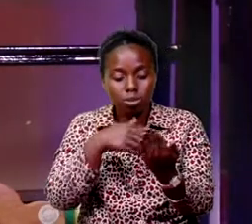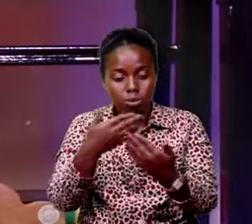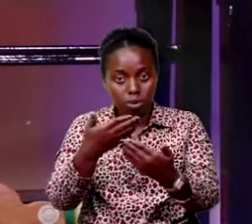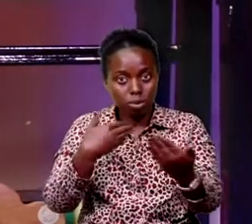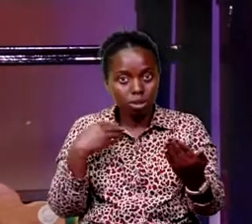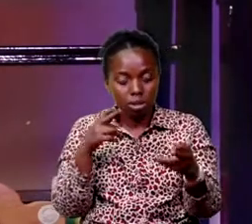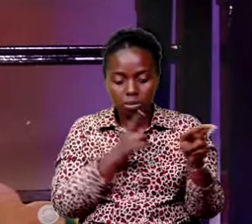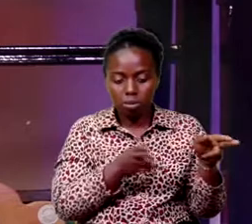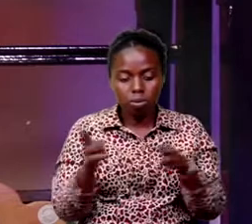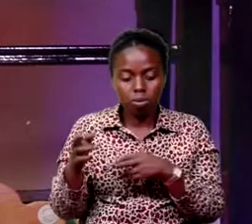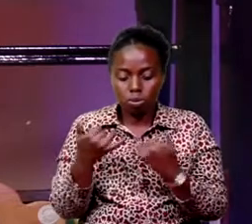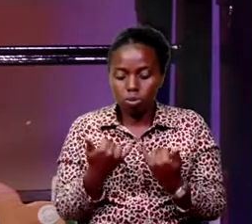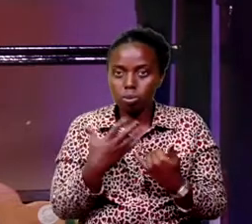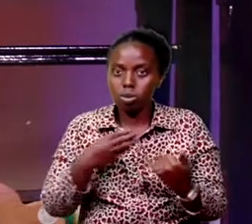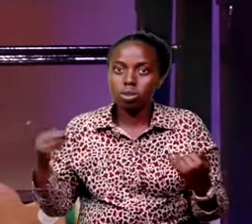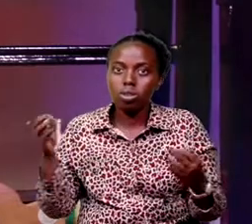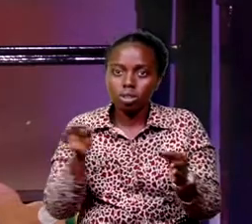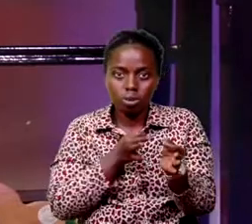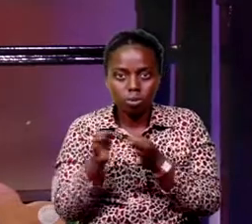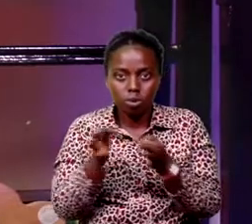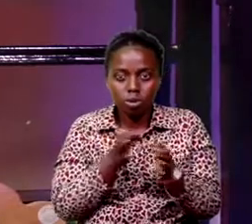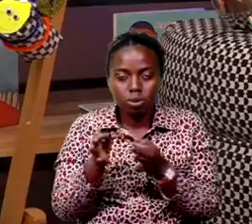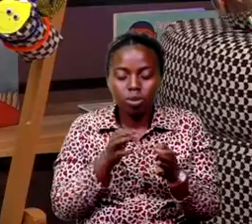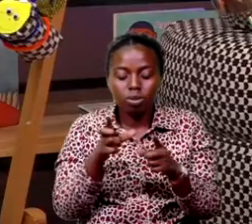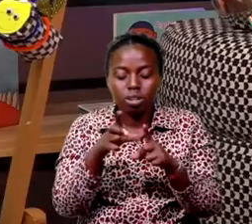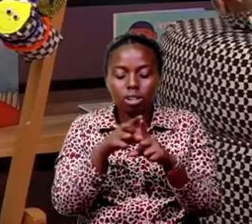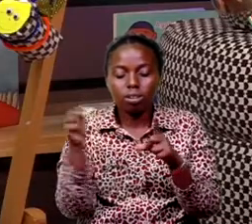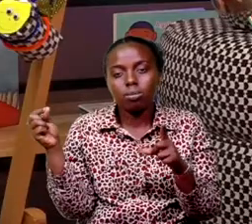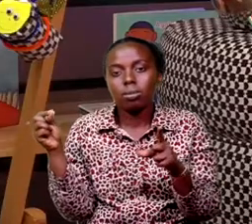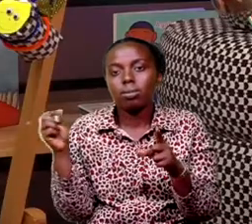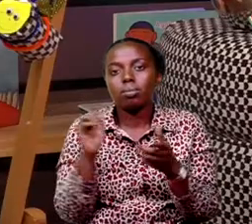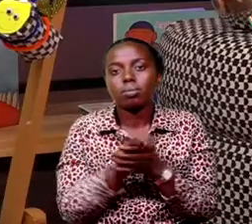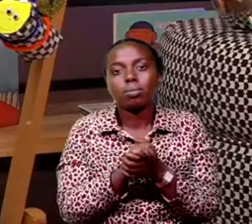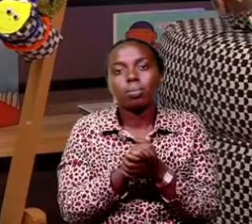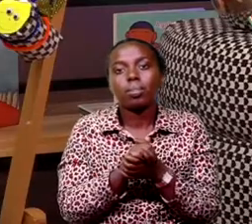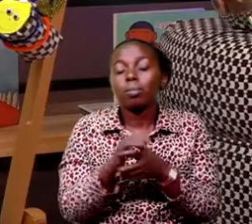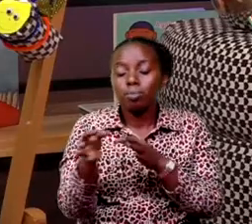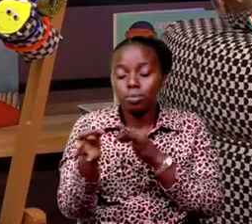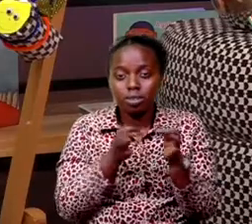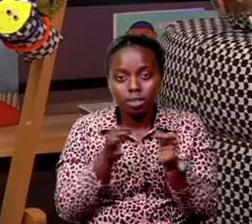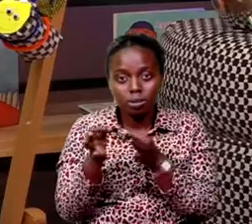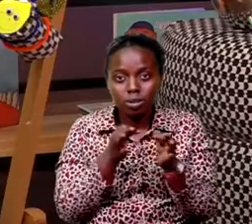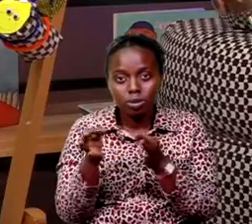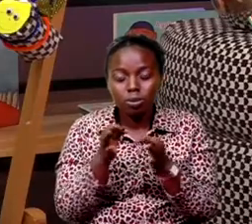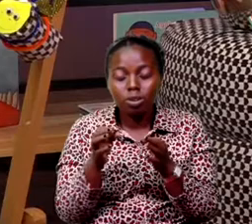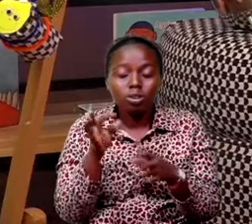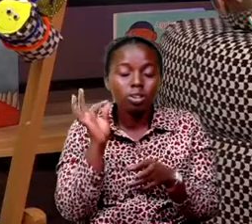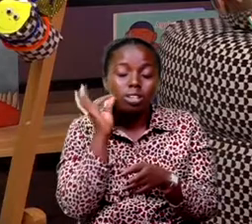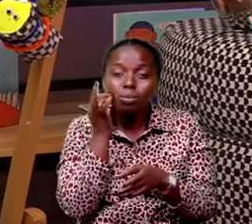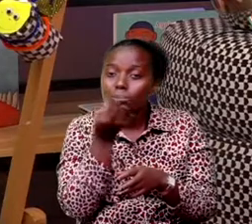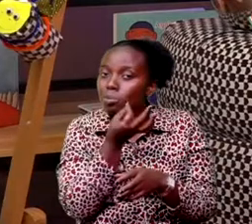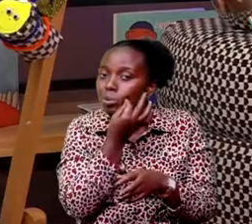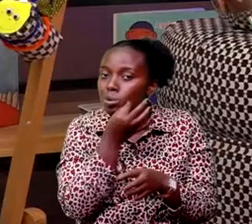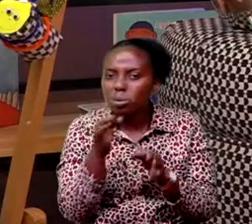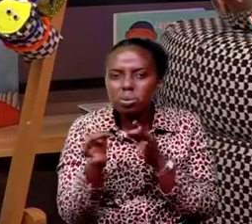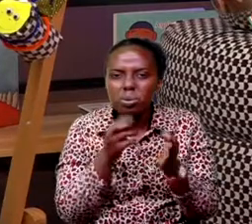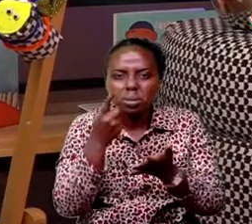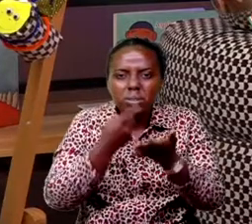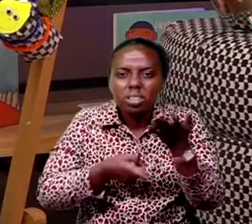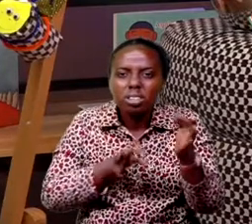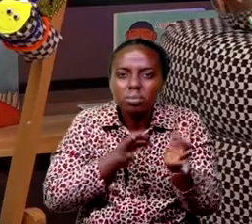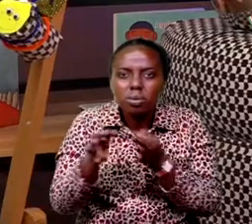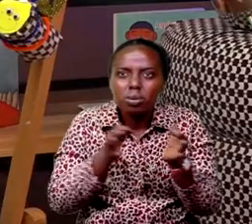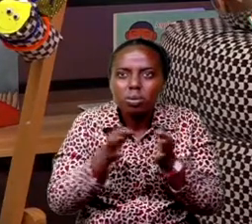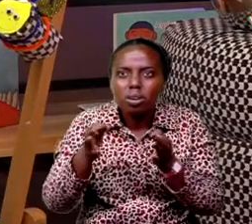bisanzwe, ngiye kubasobanurira inyunguramagambo. Ndabasobanurira imbuto icyo ari cyo,